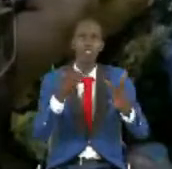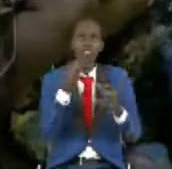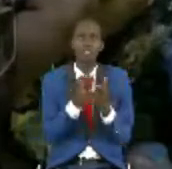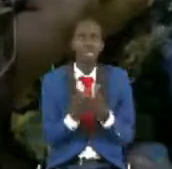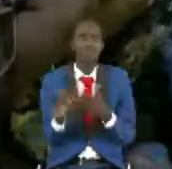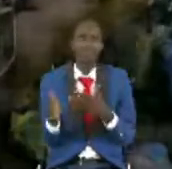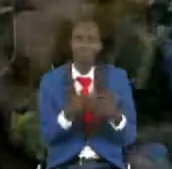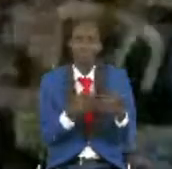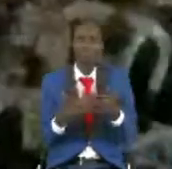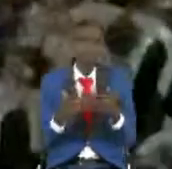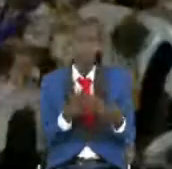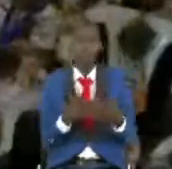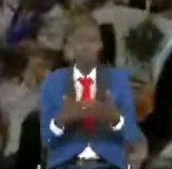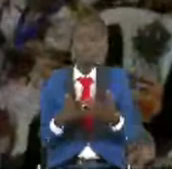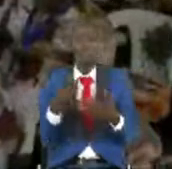lequel,